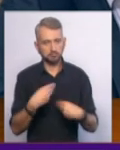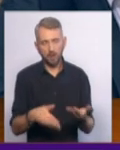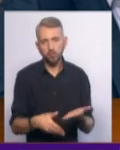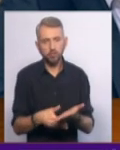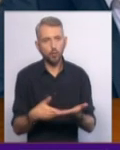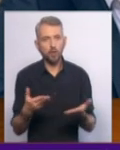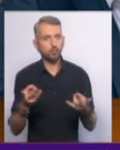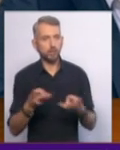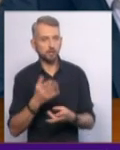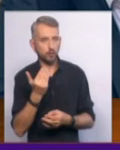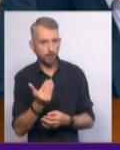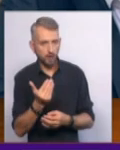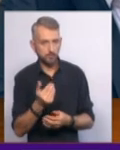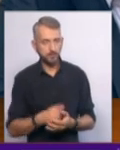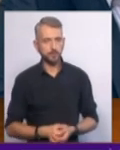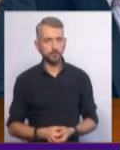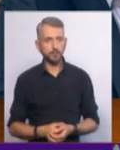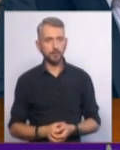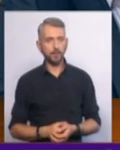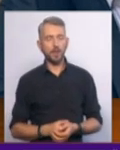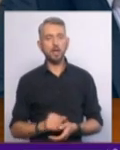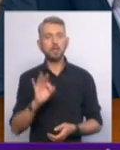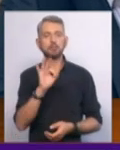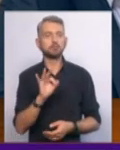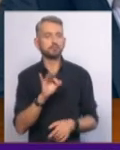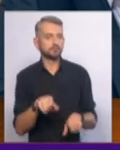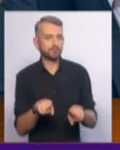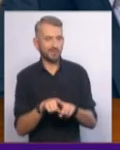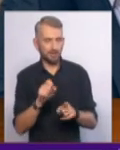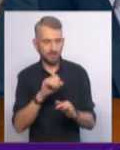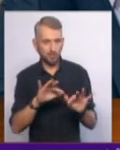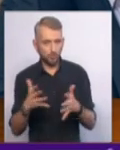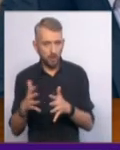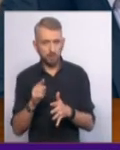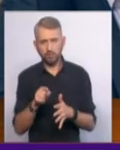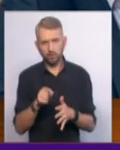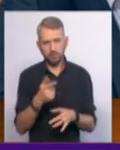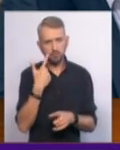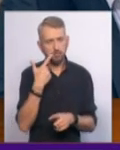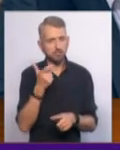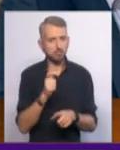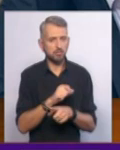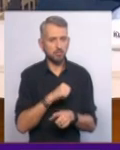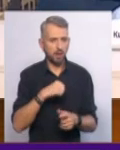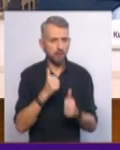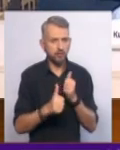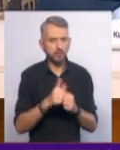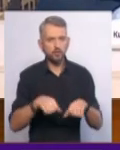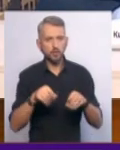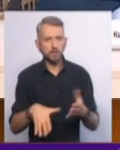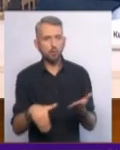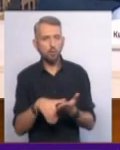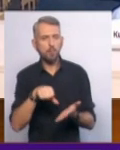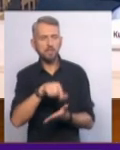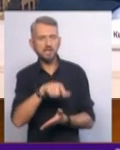яку потрібно буде вам безпосередньо. Угу. З приводу таких ситуацій, вони вирішуються найчастіше за участю як представників правоохоронних